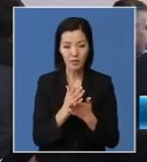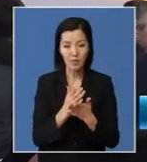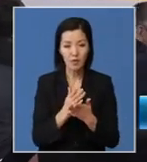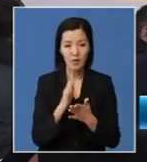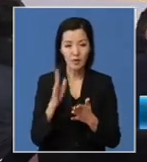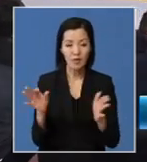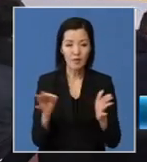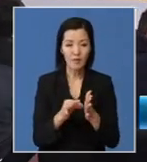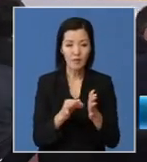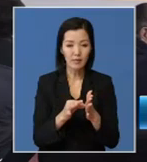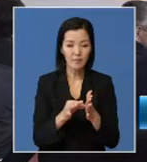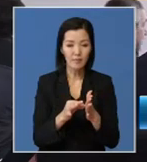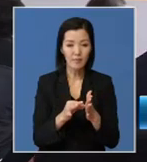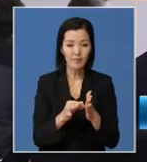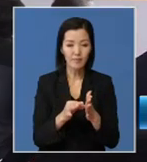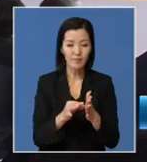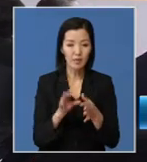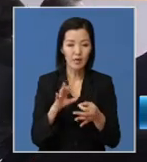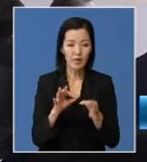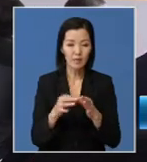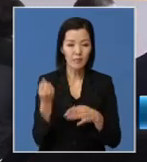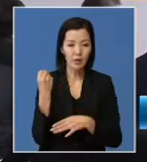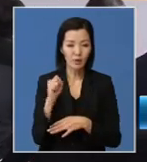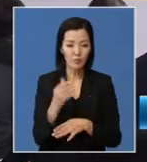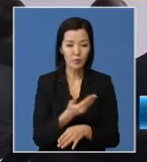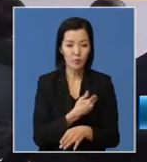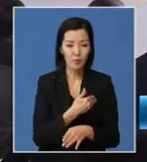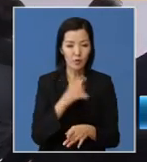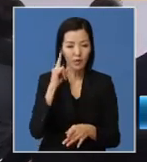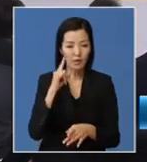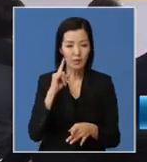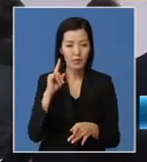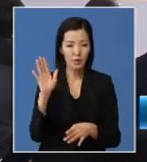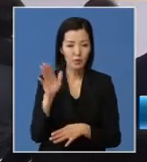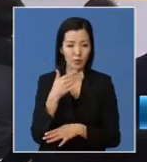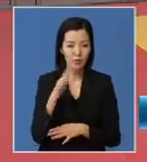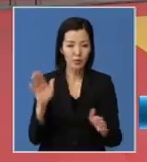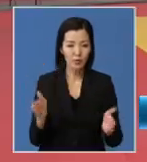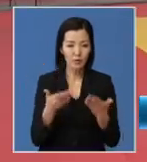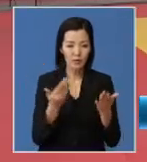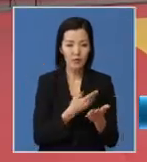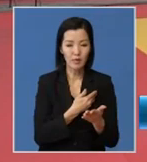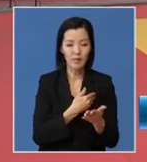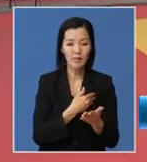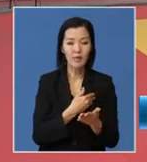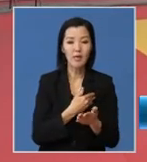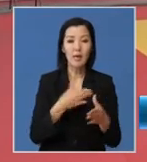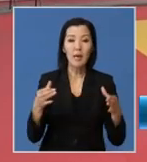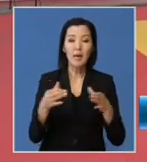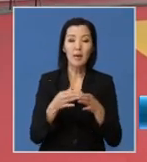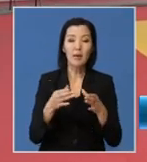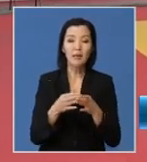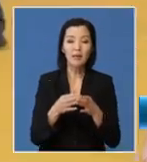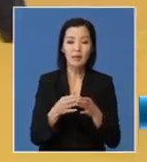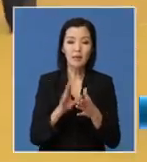Алдағы мақсатым енді олимпиада чемпионы болу, Қазақтың көктеуін желбірету арманым. Мамандардың айтуынша, командалық есепте